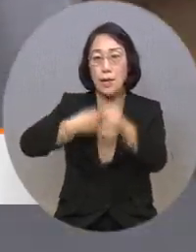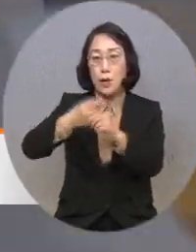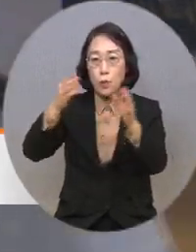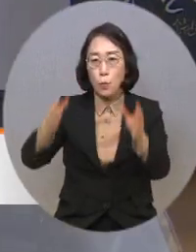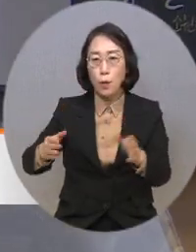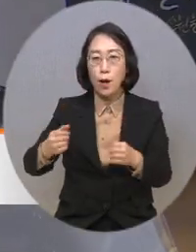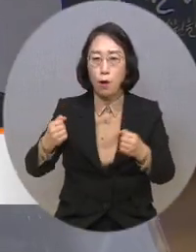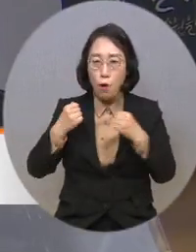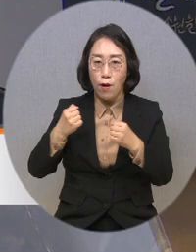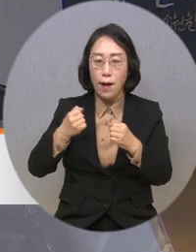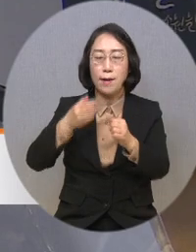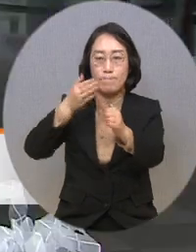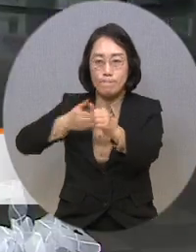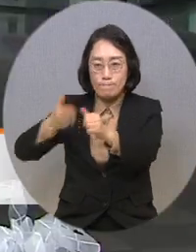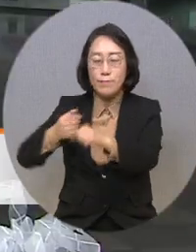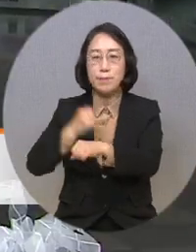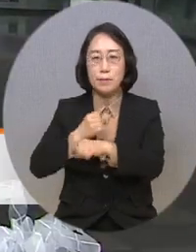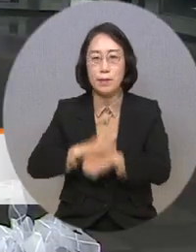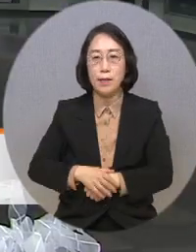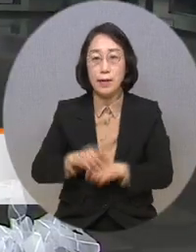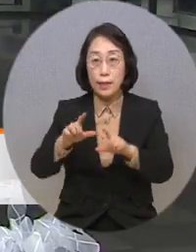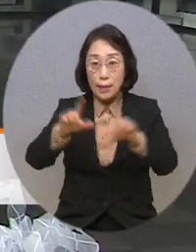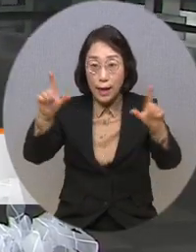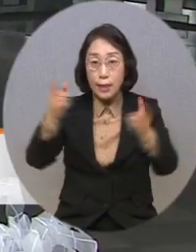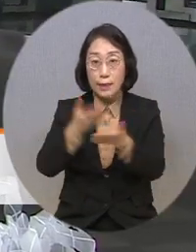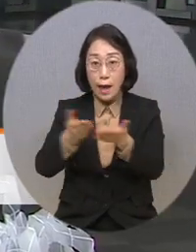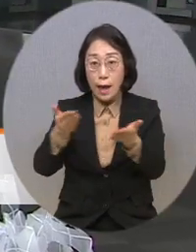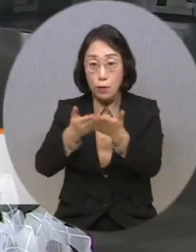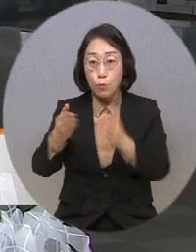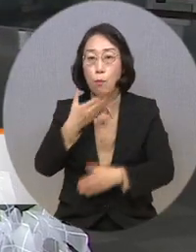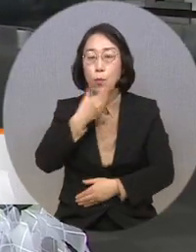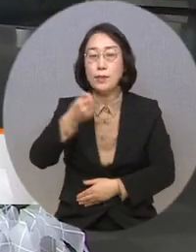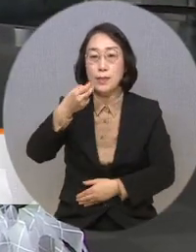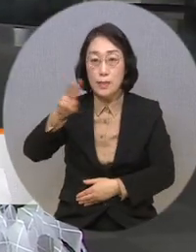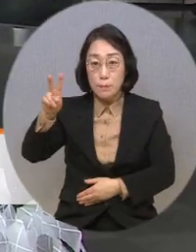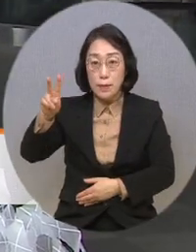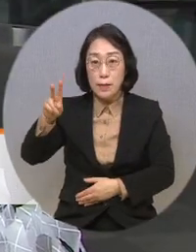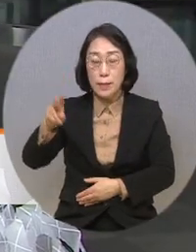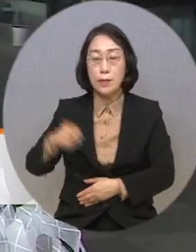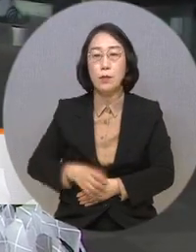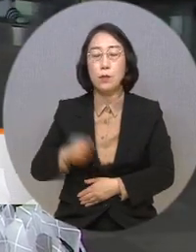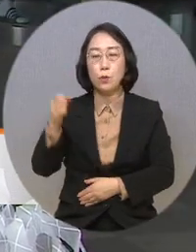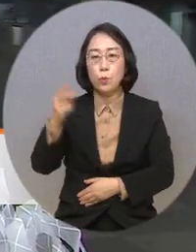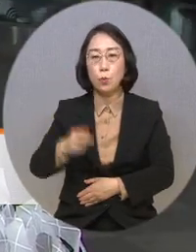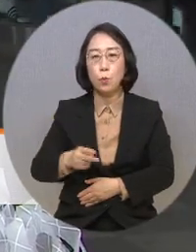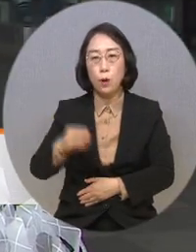건강을 기원했습니다. 특히 이날 나눔 행사는 복지TV와